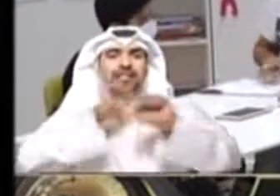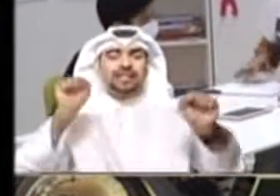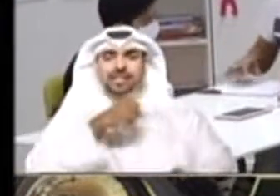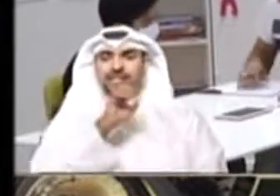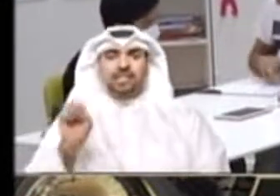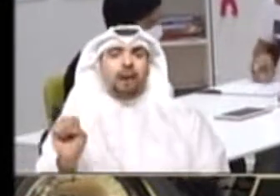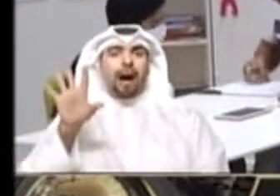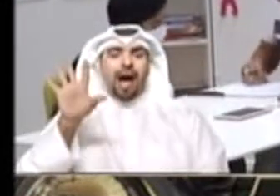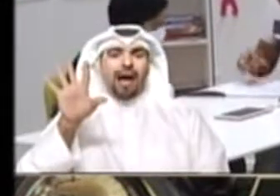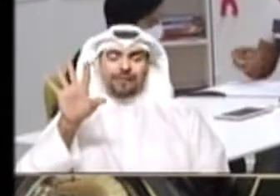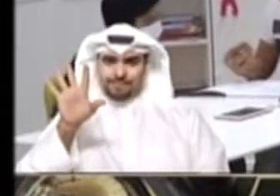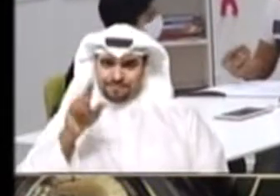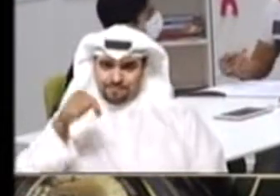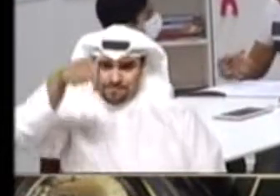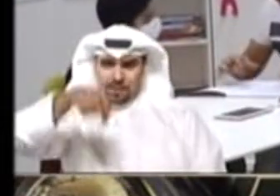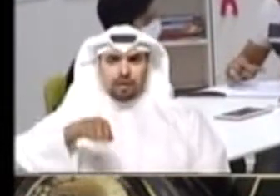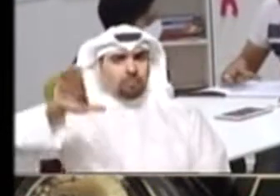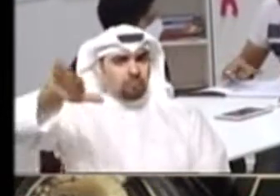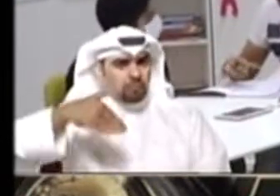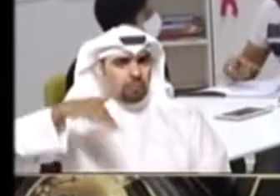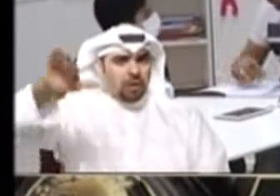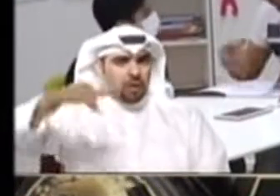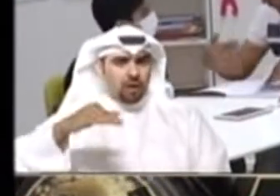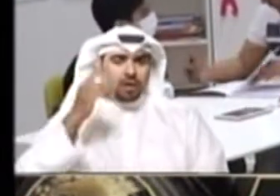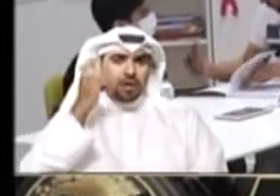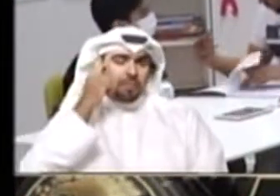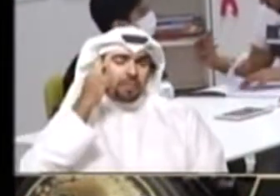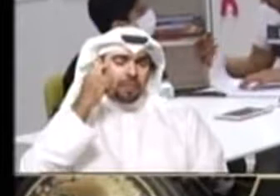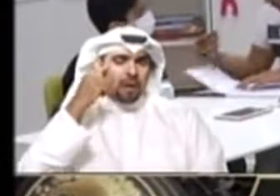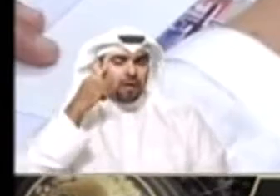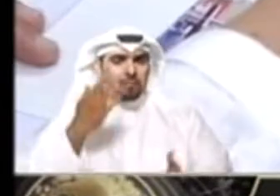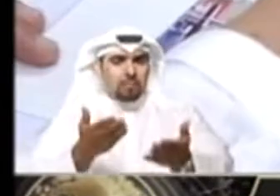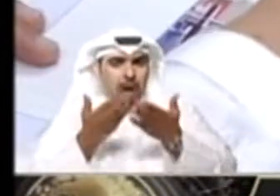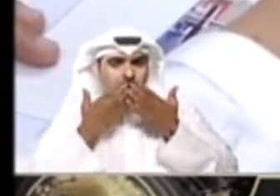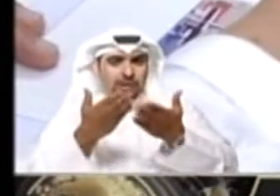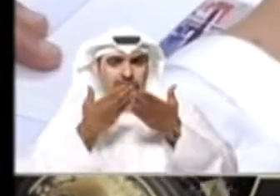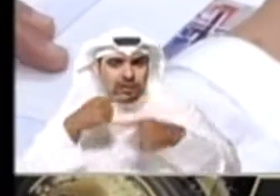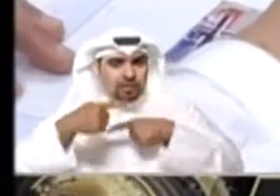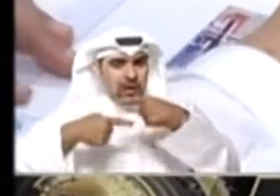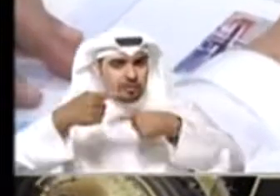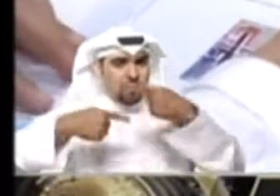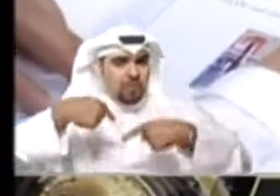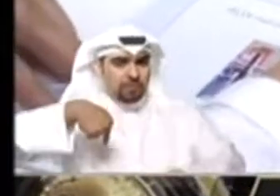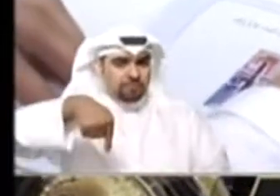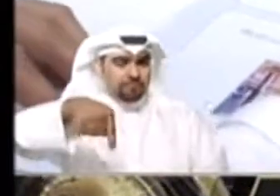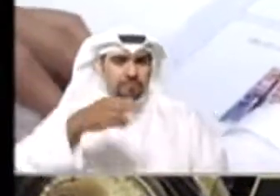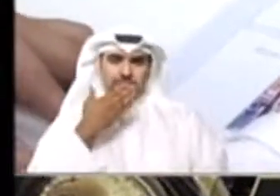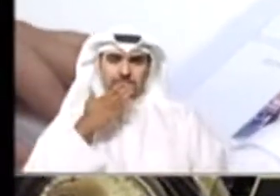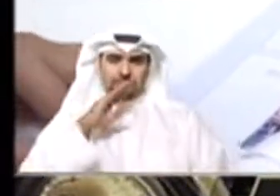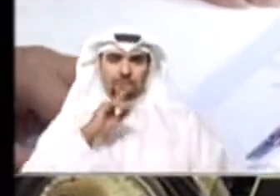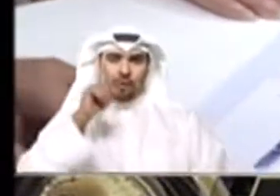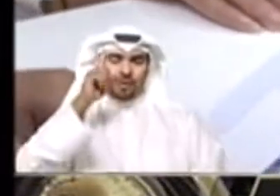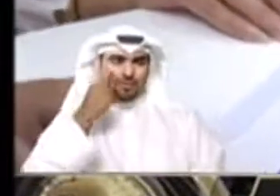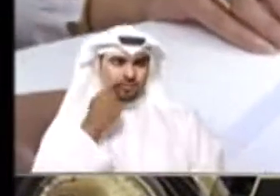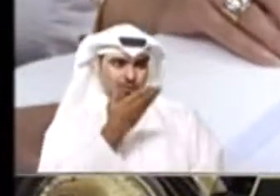هني ويبلش دراسة ويرجع ذاكرته في الدراسة ويستمر. أجساد صغيرة حرمهم المرض من الجلوس